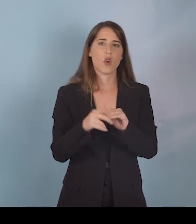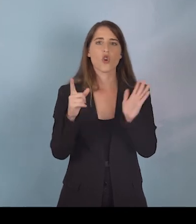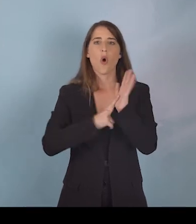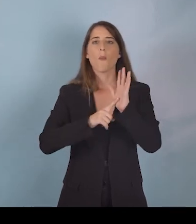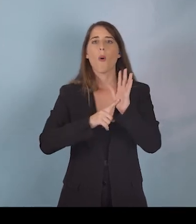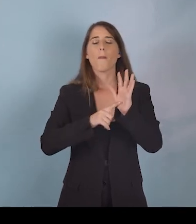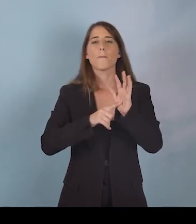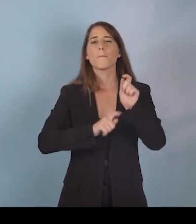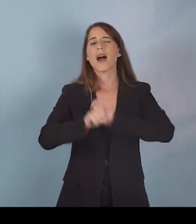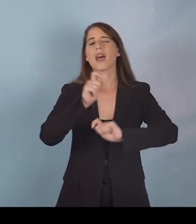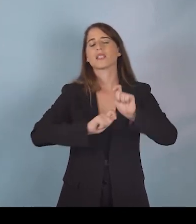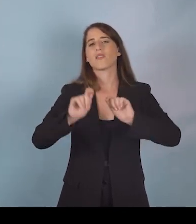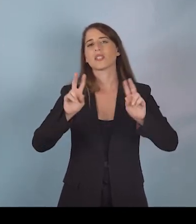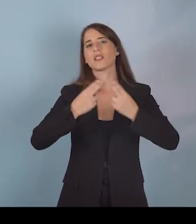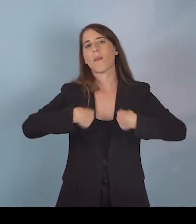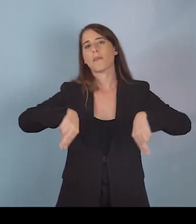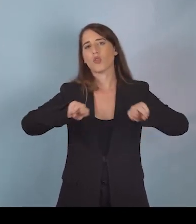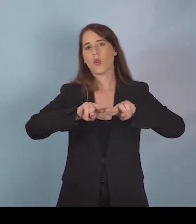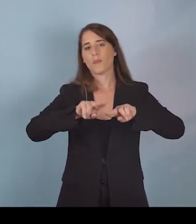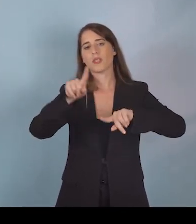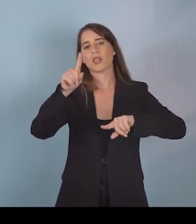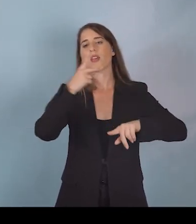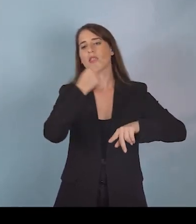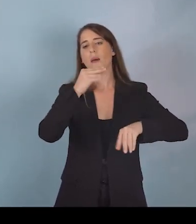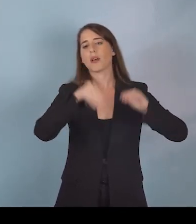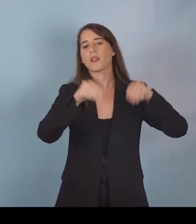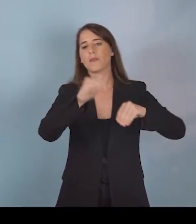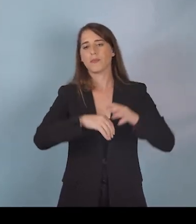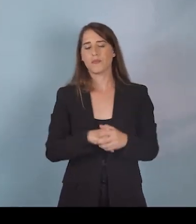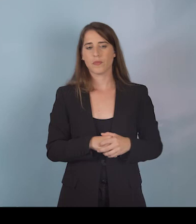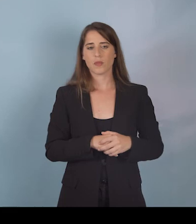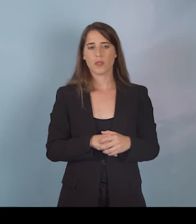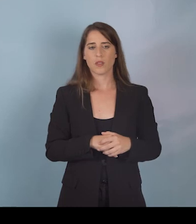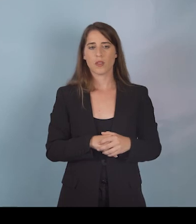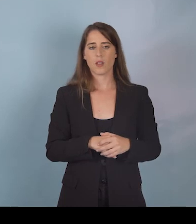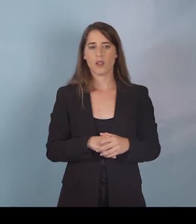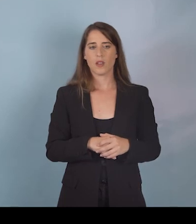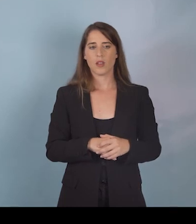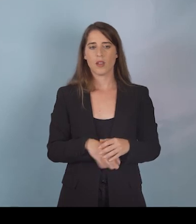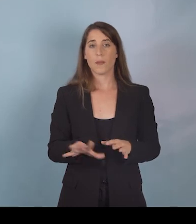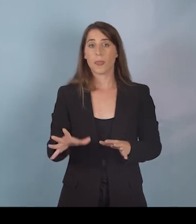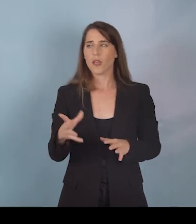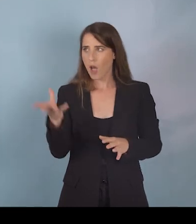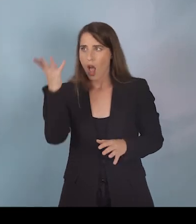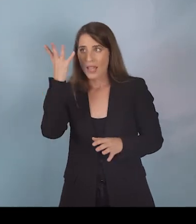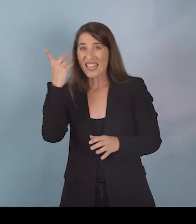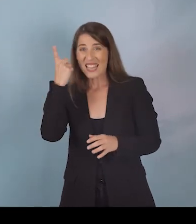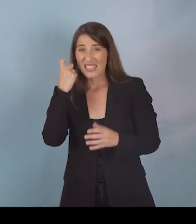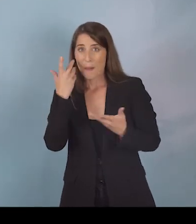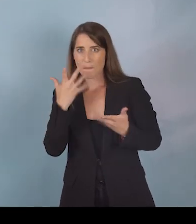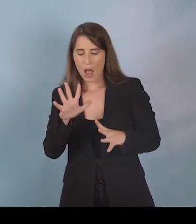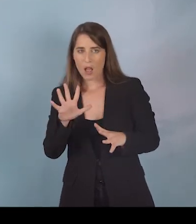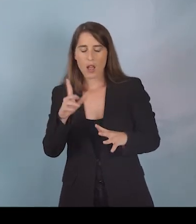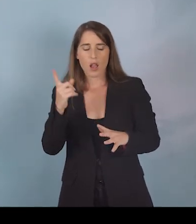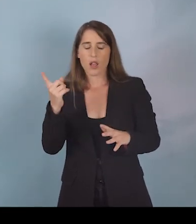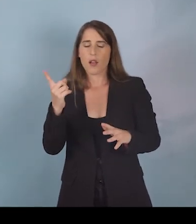μίας αντίστοιχης, είναι αναγκαστική για τέτοια θέματα γιατί είναι ευρύτερου ενδιαφέροντος, νομοπαρασκευαστικής επιτροπής όπου θα τεθούν τα θέματα αυτά. Και φαντάζομαι και σε